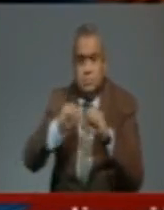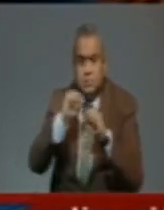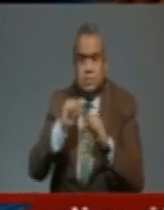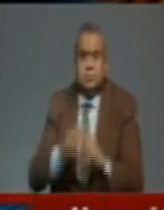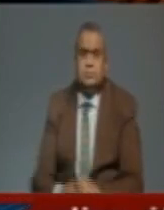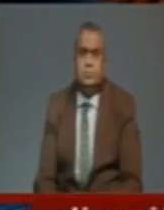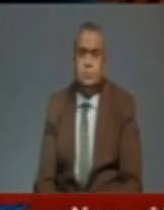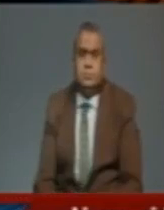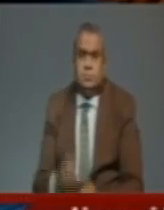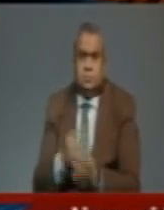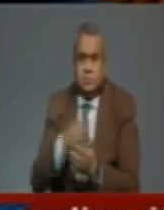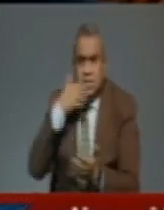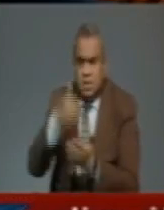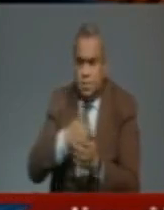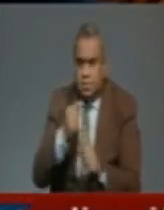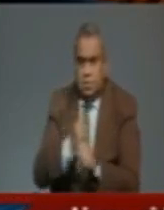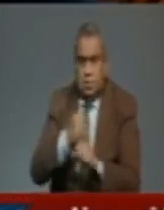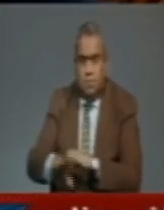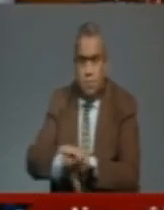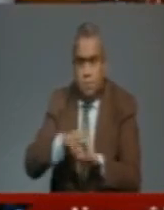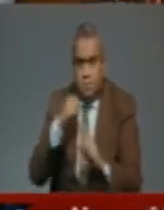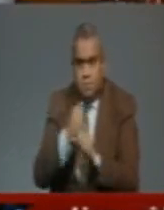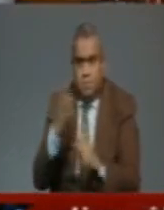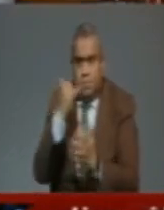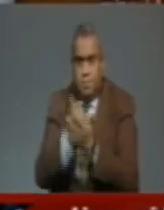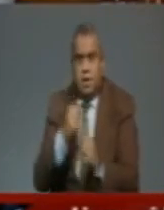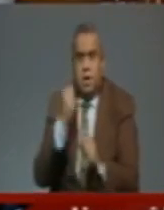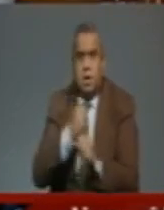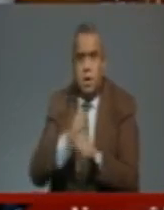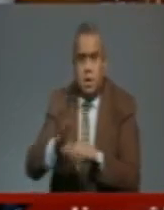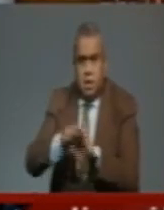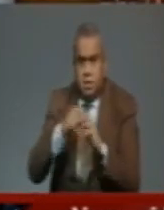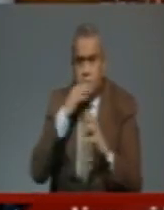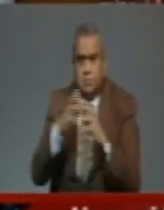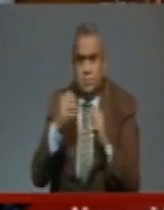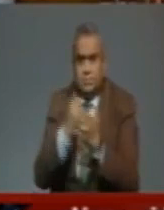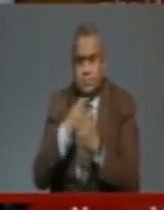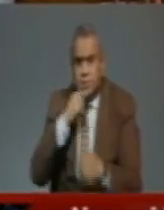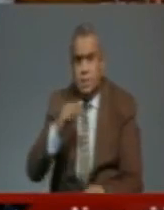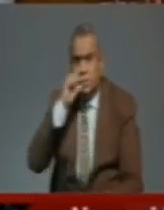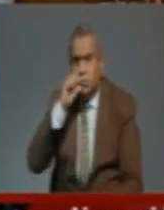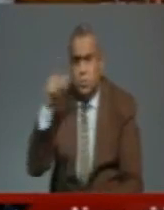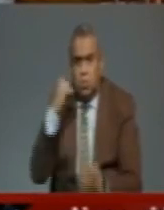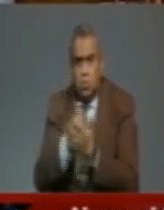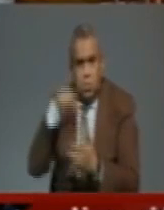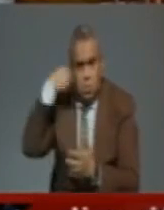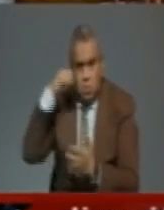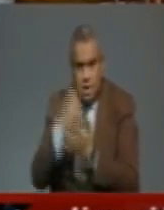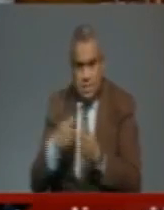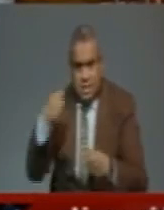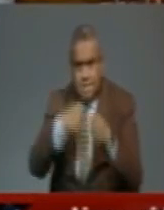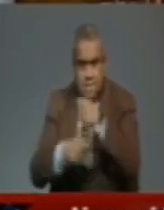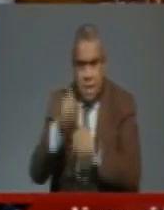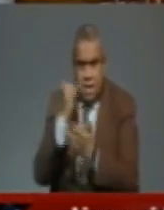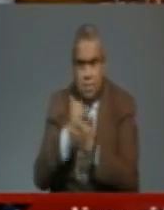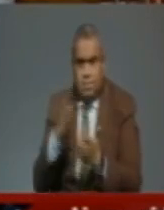الجرين كوردور او القايمه البيضاء زي ما هيتكلم دلوقتي زميل الدكتور محمد معيط. كل القايمه البيضاء يا فندم عشان